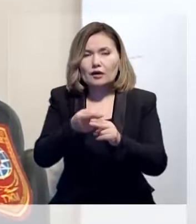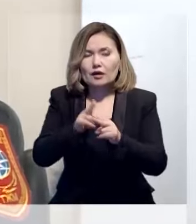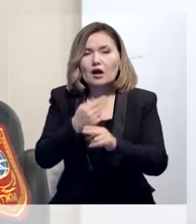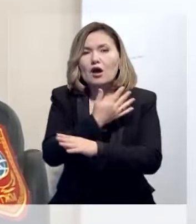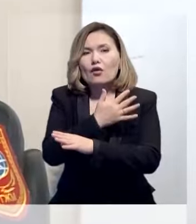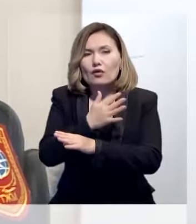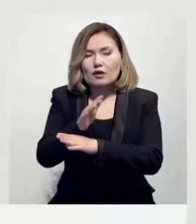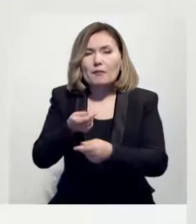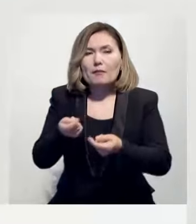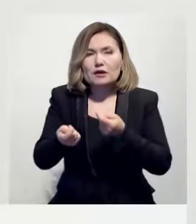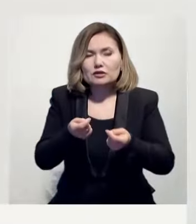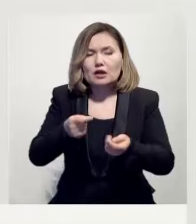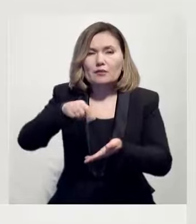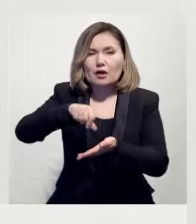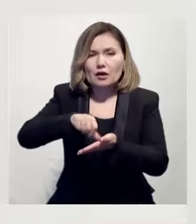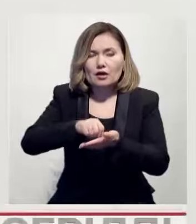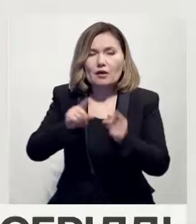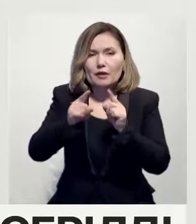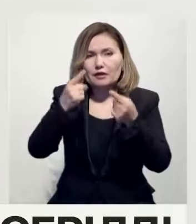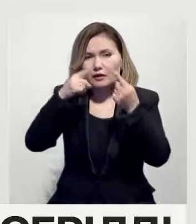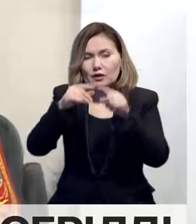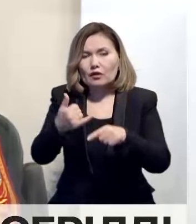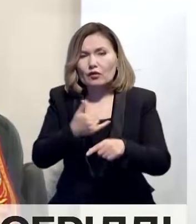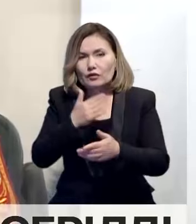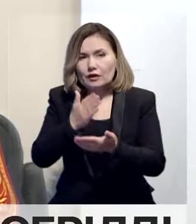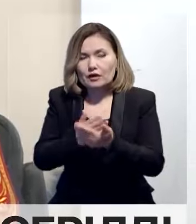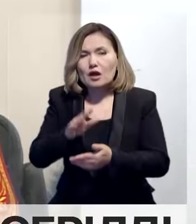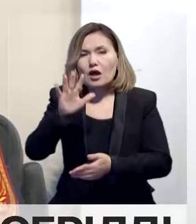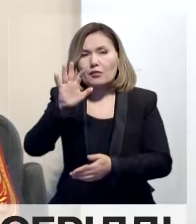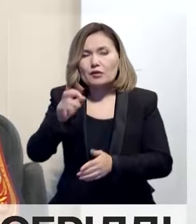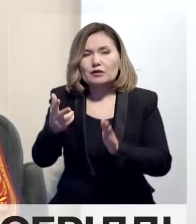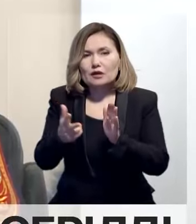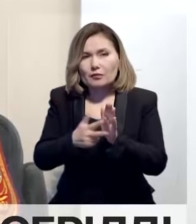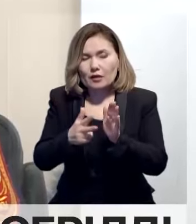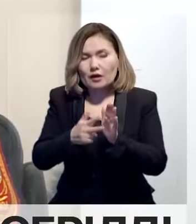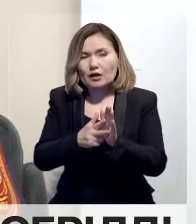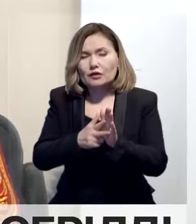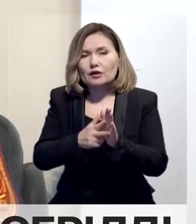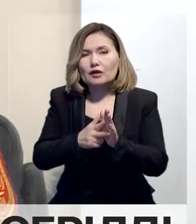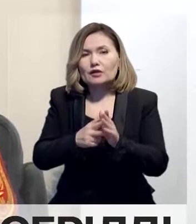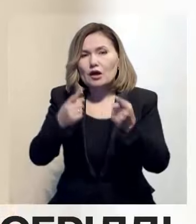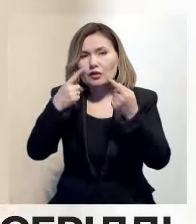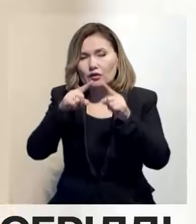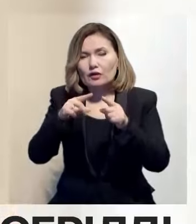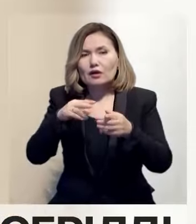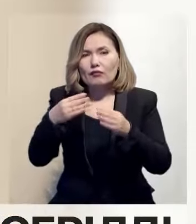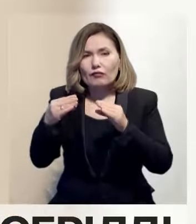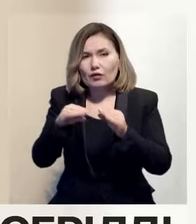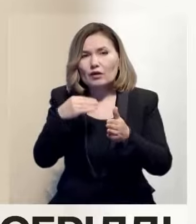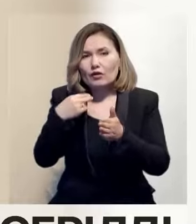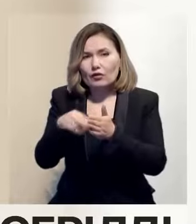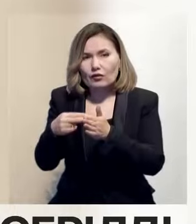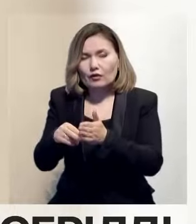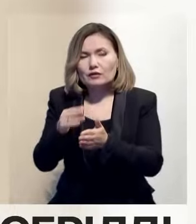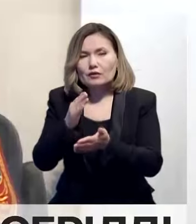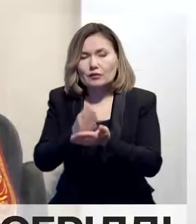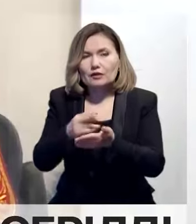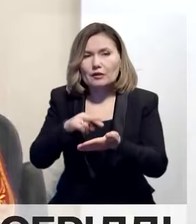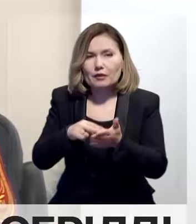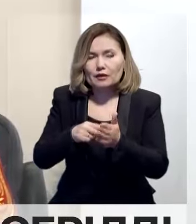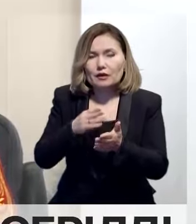шаруашылықтың басшылары мен техникалар бар. Осы жылы бізде 508 бірлік өрт техникамыз жоспарда тұр. Және осы